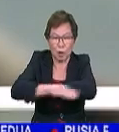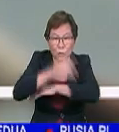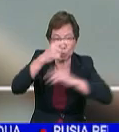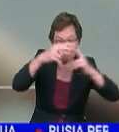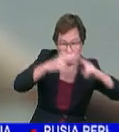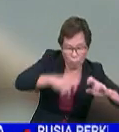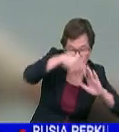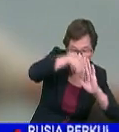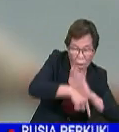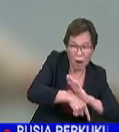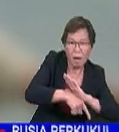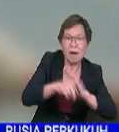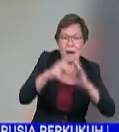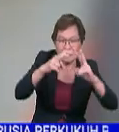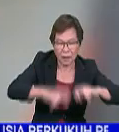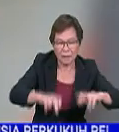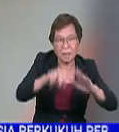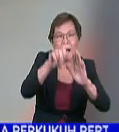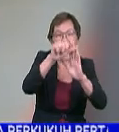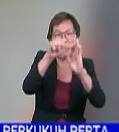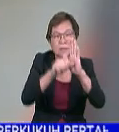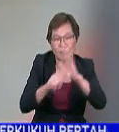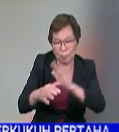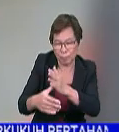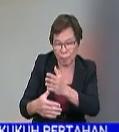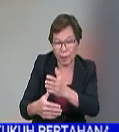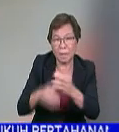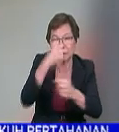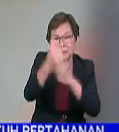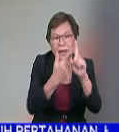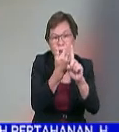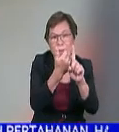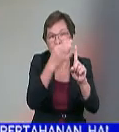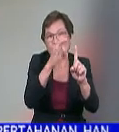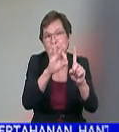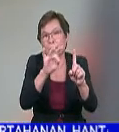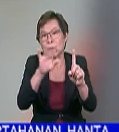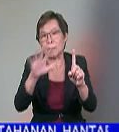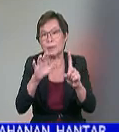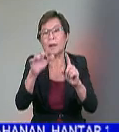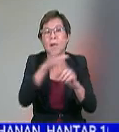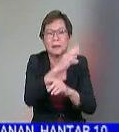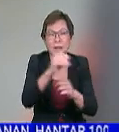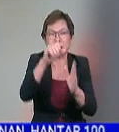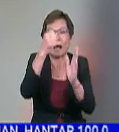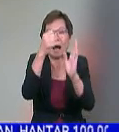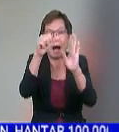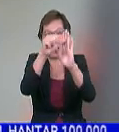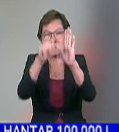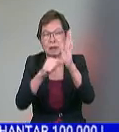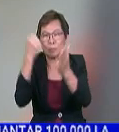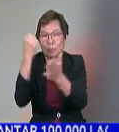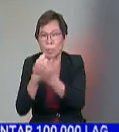lanjut cesha dibawa akta perikanan 11-5 danakta immigration selama 1967